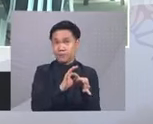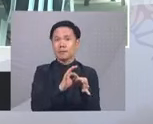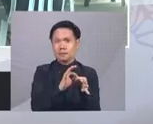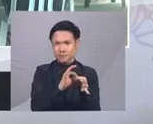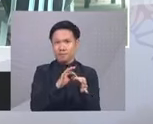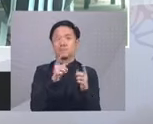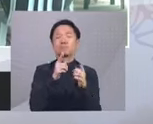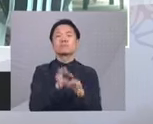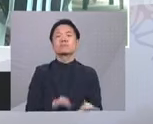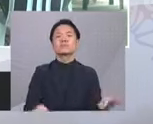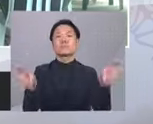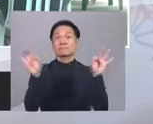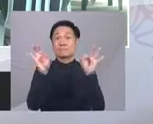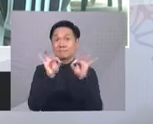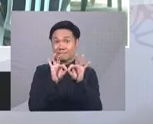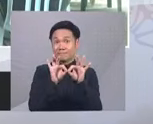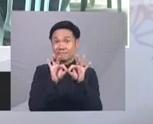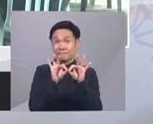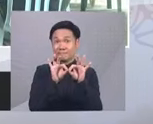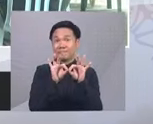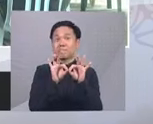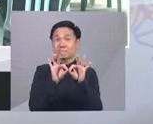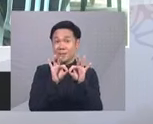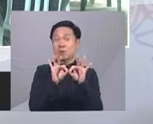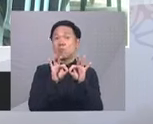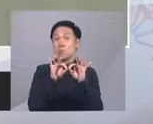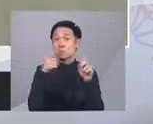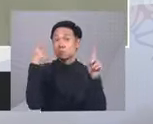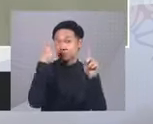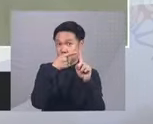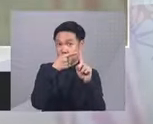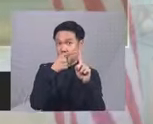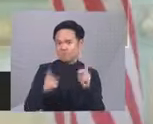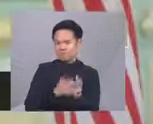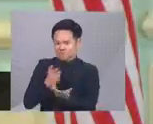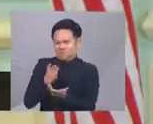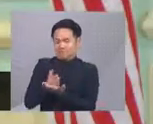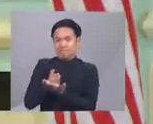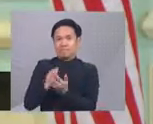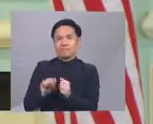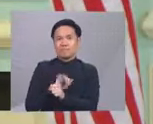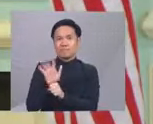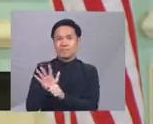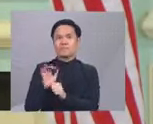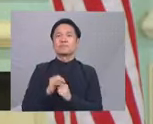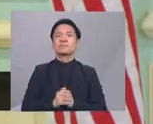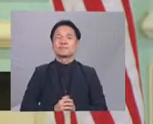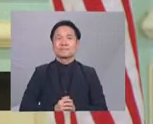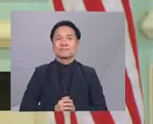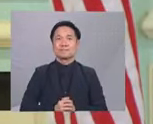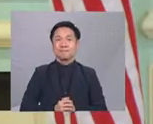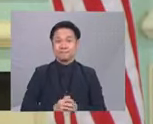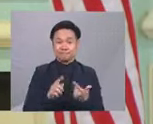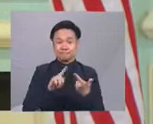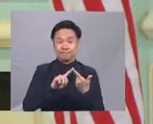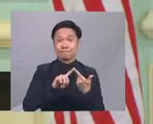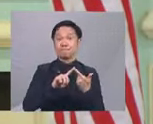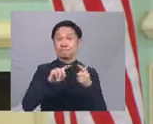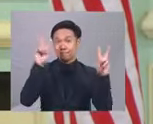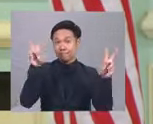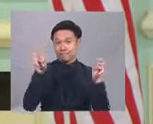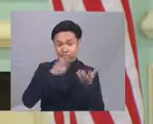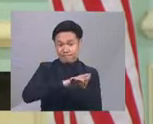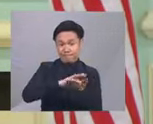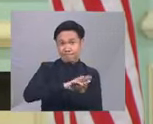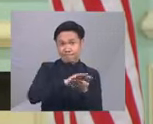penting di dalam kita memerangi pandemik COVID-19 ini. Mengenai op sanitasi awam di